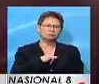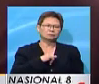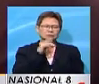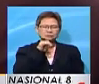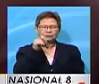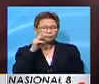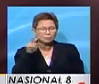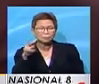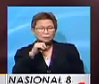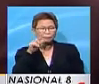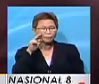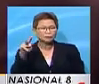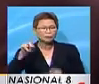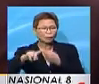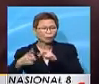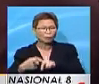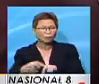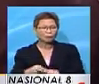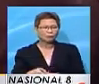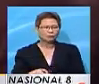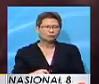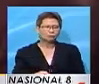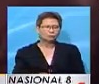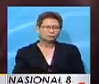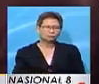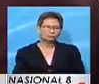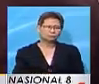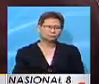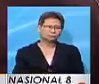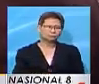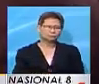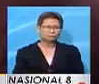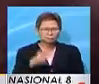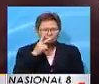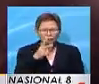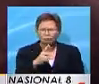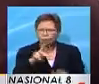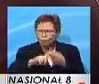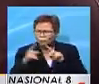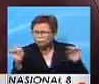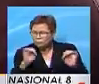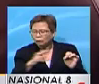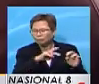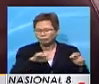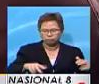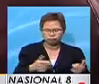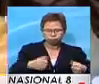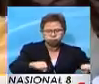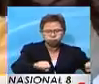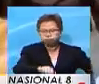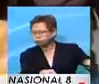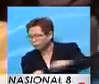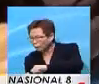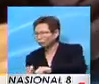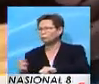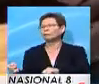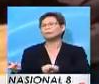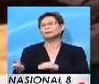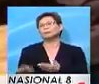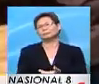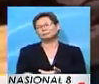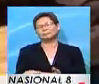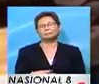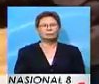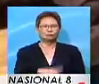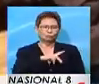perasan tengok kawan saya pun tak ada patahpat balik tengok tak ada sementara itu menurut